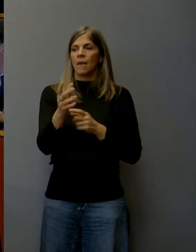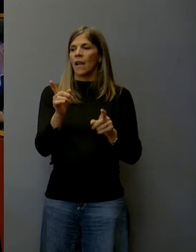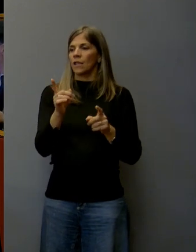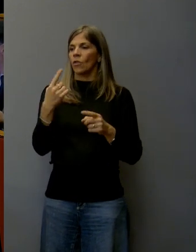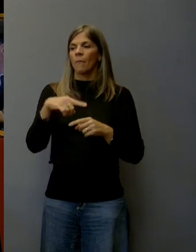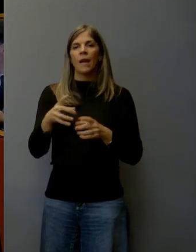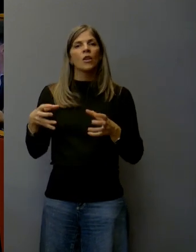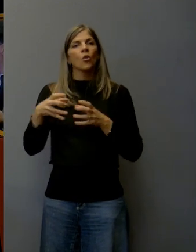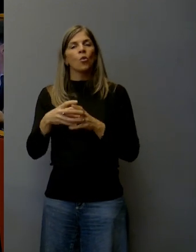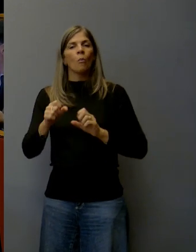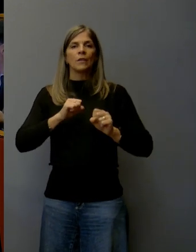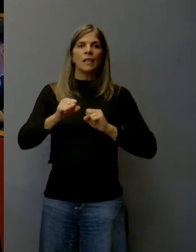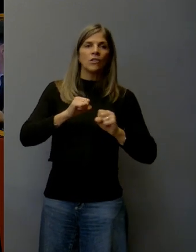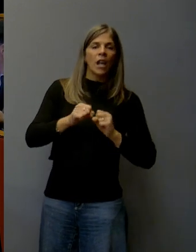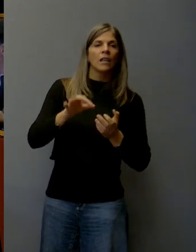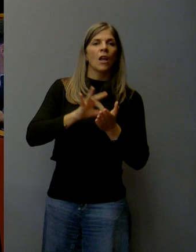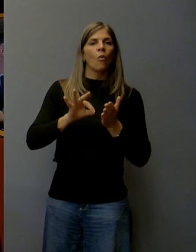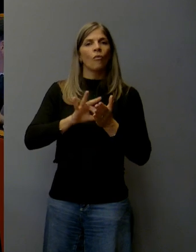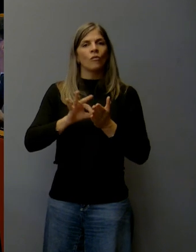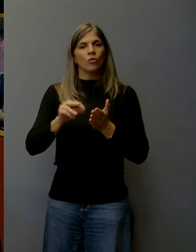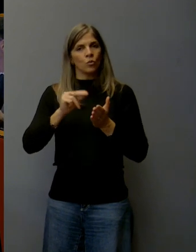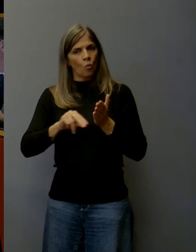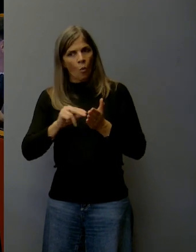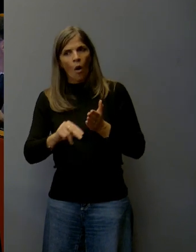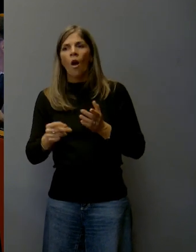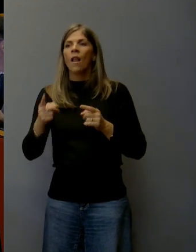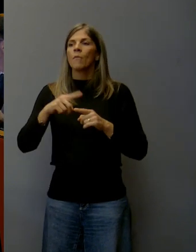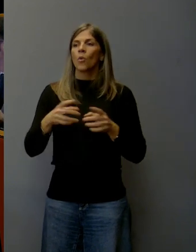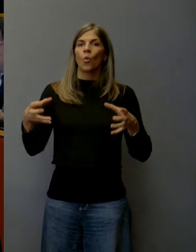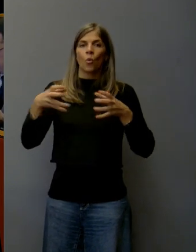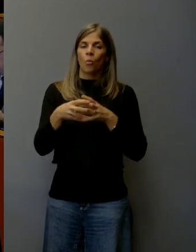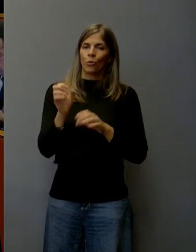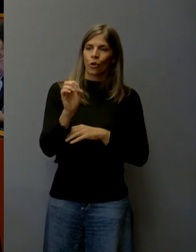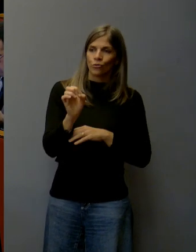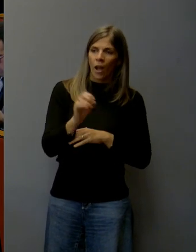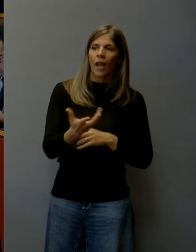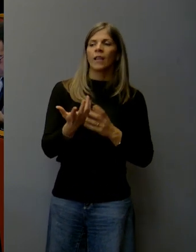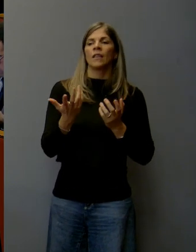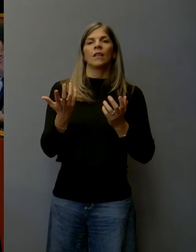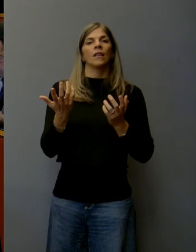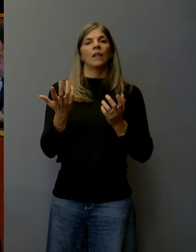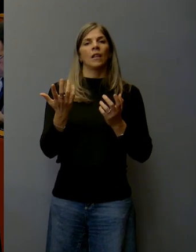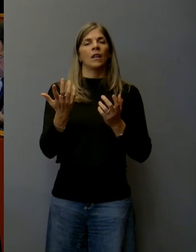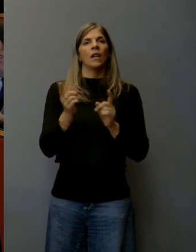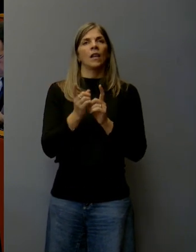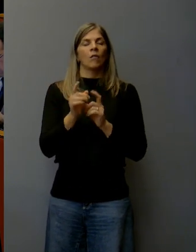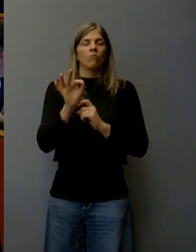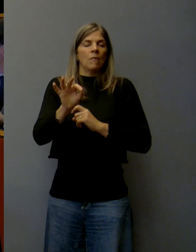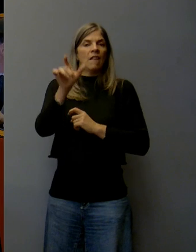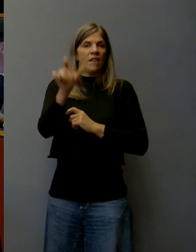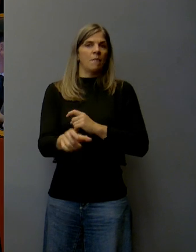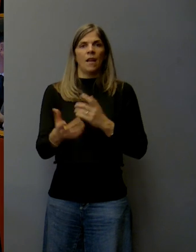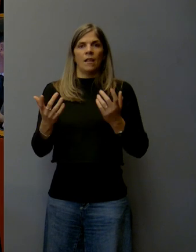all'ufficio scolastico regionale stesso ai docenti e abbia una visione